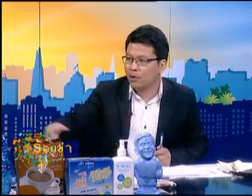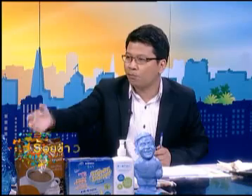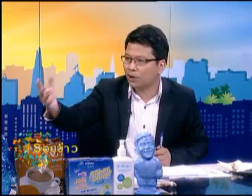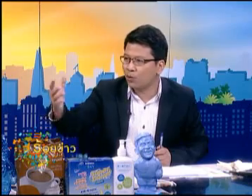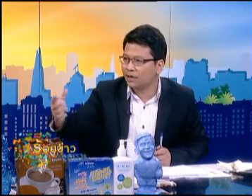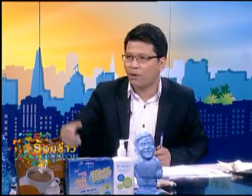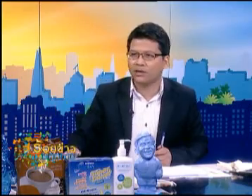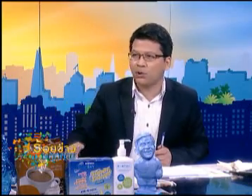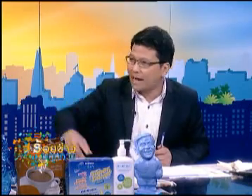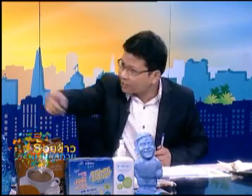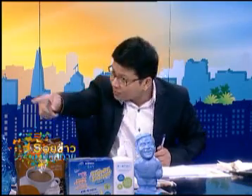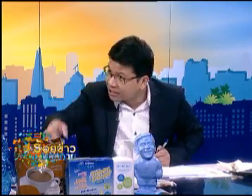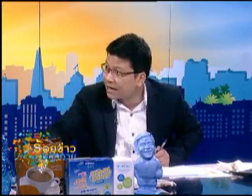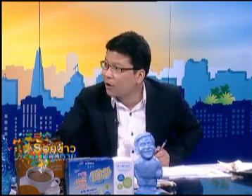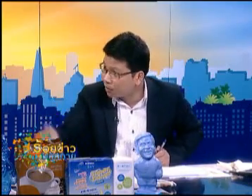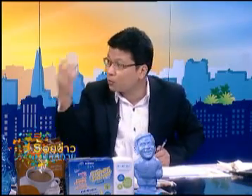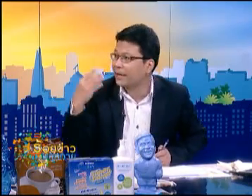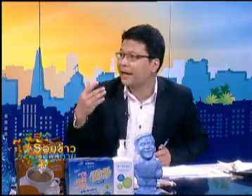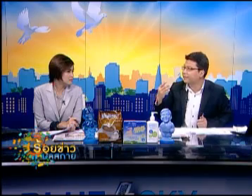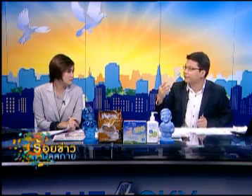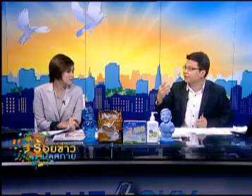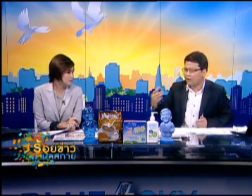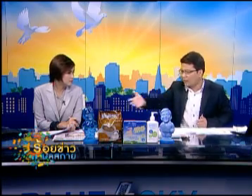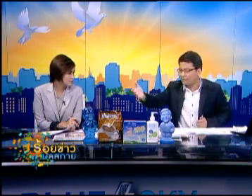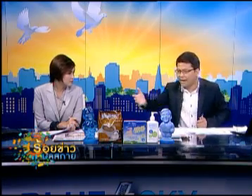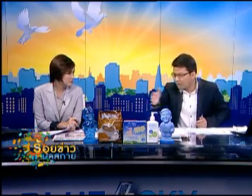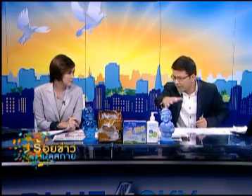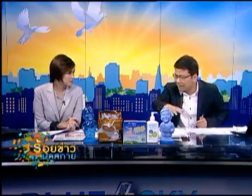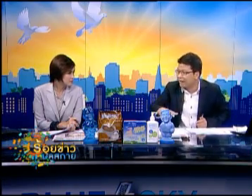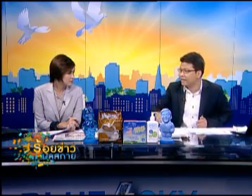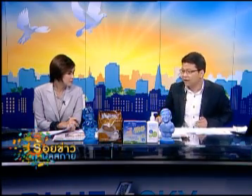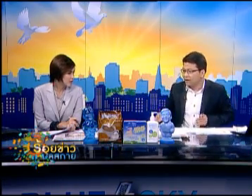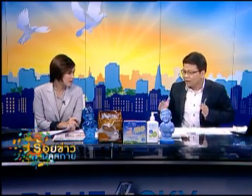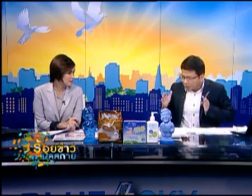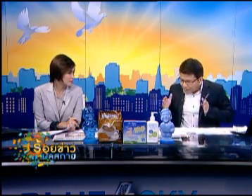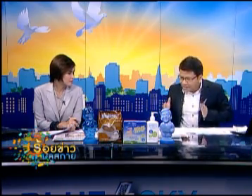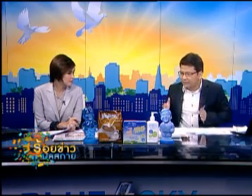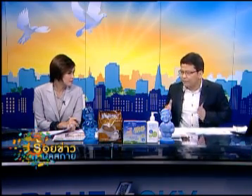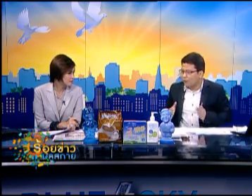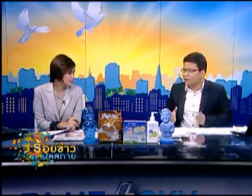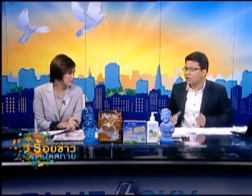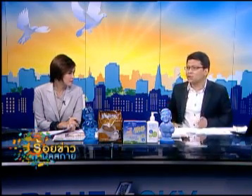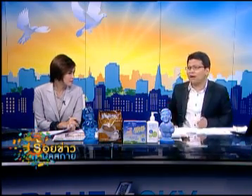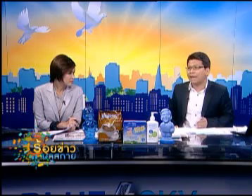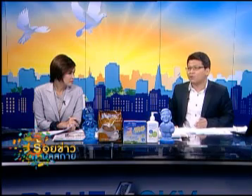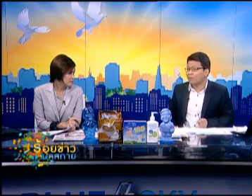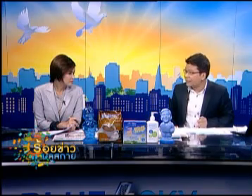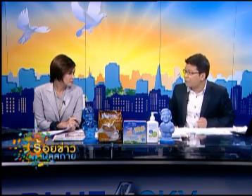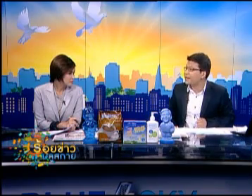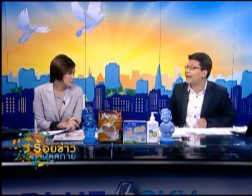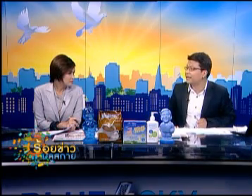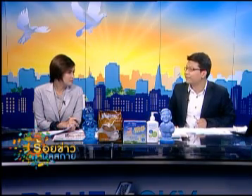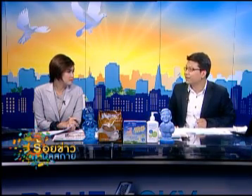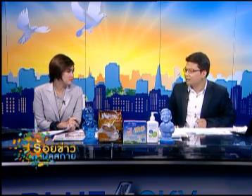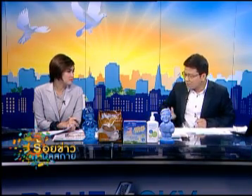พอมีคนประท้วงที่พอจะช่วยได้ท่านก็ไปชี้เขาให้เขาพูดแทนแล้วก็เปิดไมค์เขาไม่เปิดไมค์ฝ่ายนี ้ แล้วมันยิ่งทำให้คนเนี่ยรู้สึกว่าการประชุมมันไปต่อ